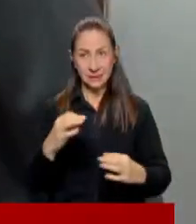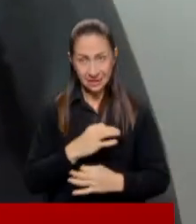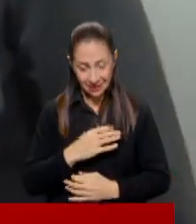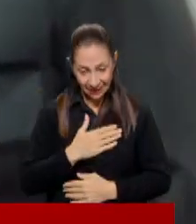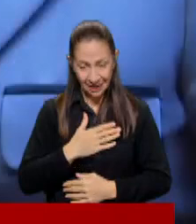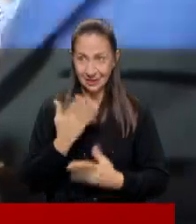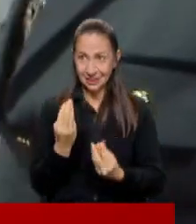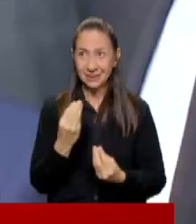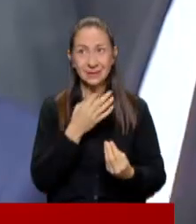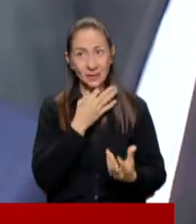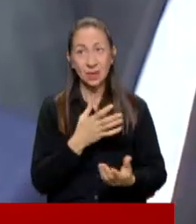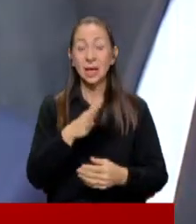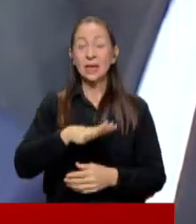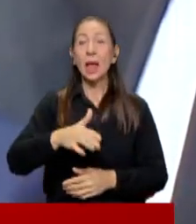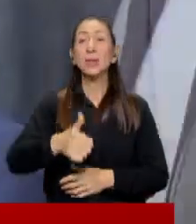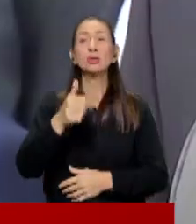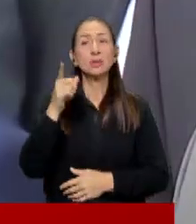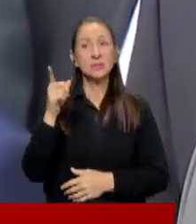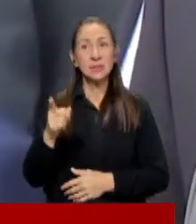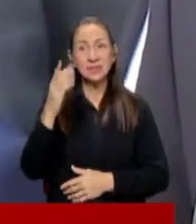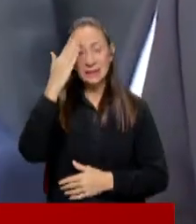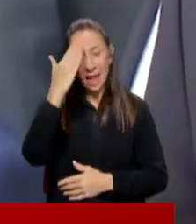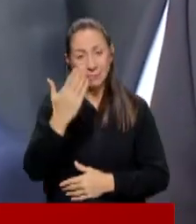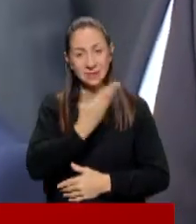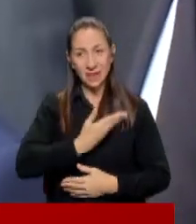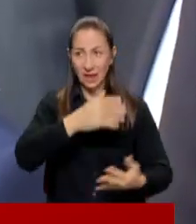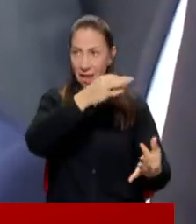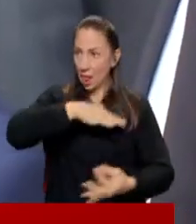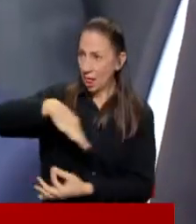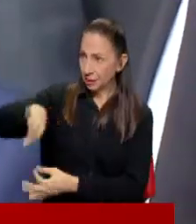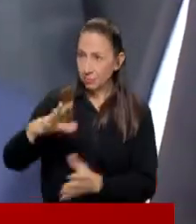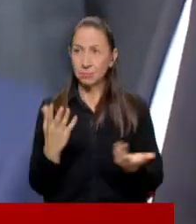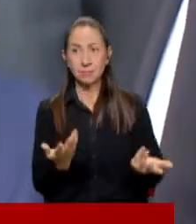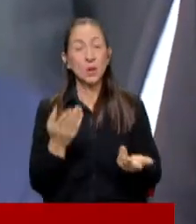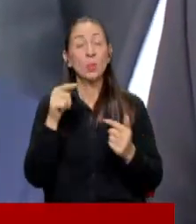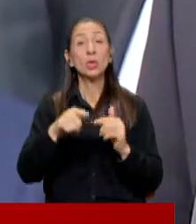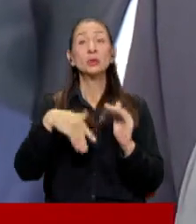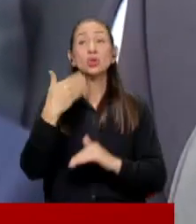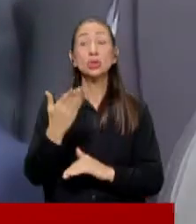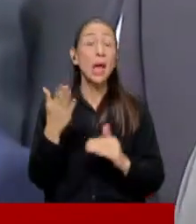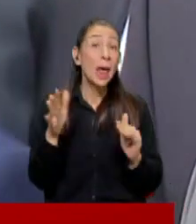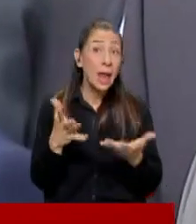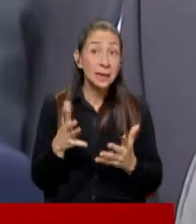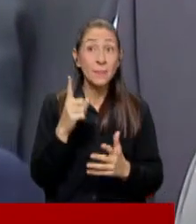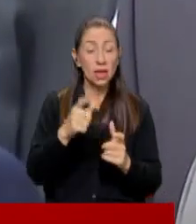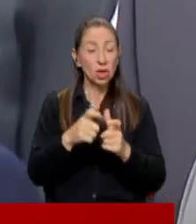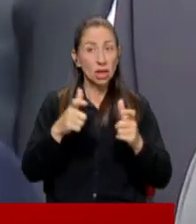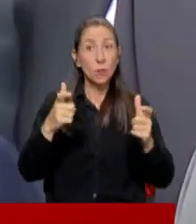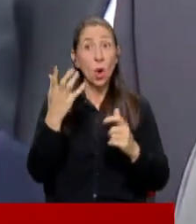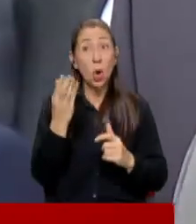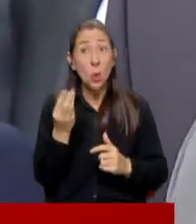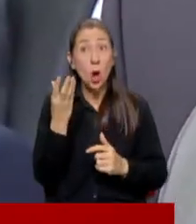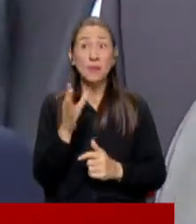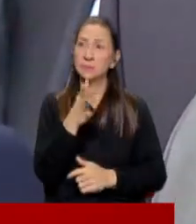nasıl geldiniz Sağ olun genel başkanımızın Selam ve sevgilerini ilettim kendisine Bundan sonrasına herhalde bir gelişme Olur mu